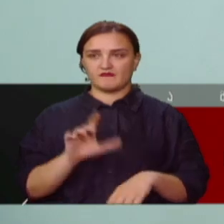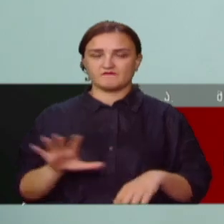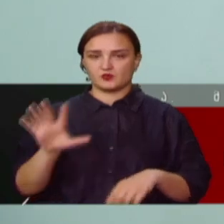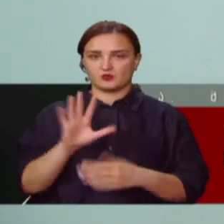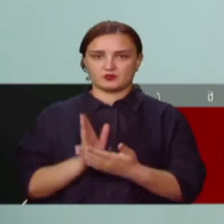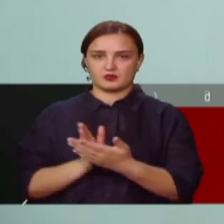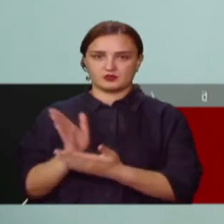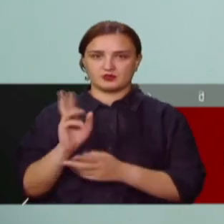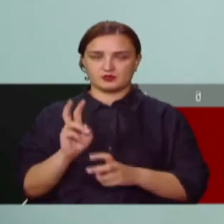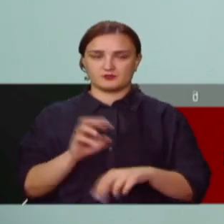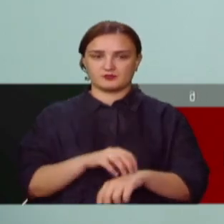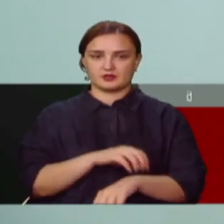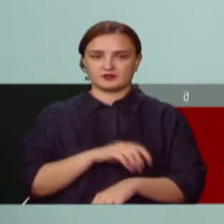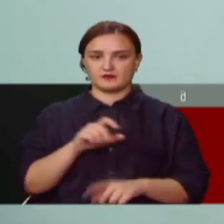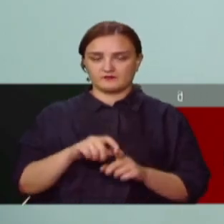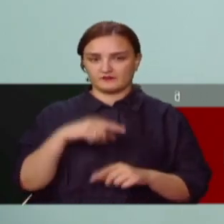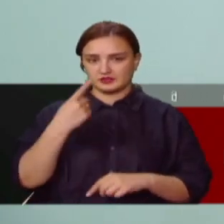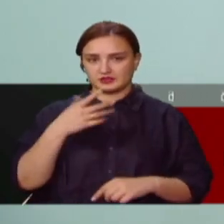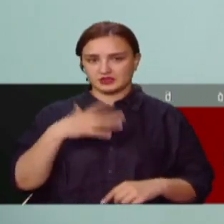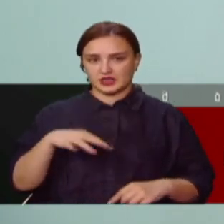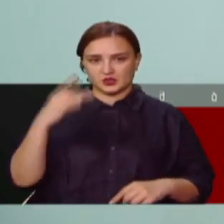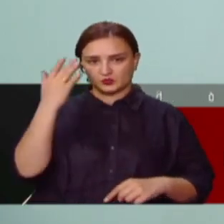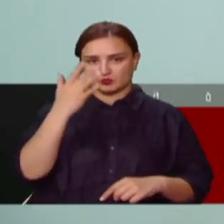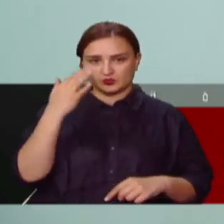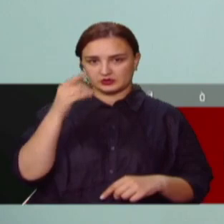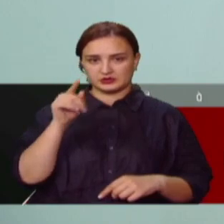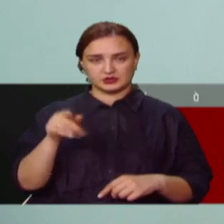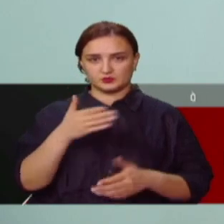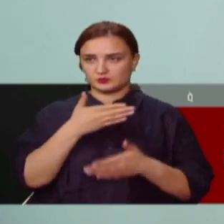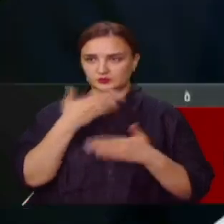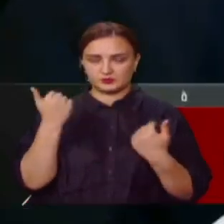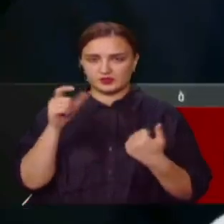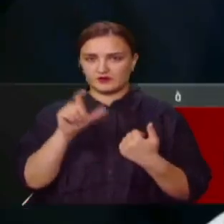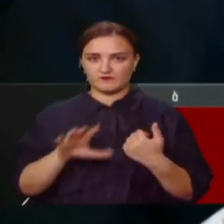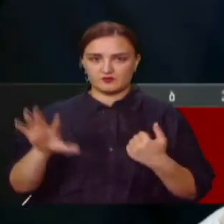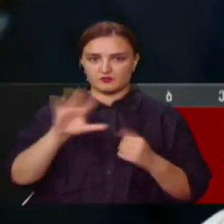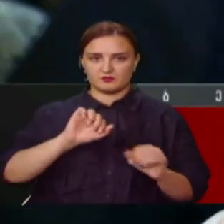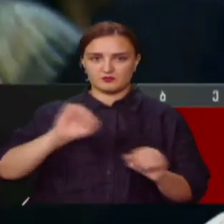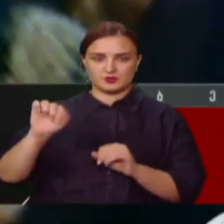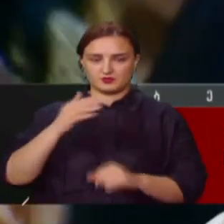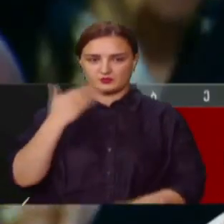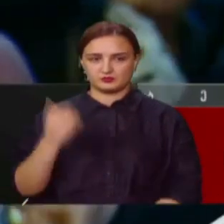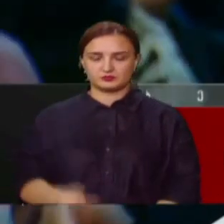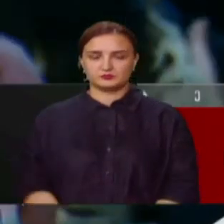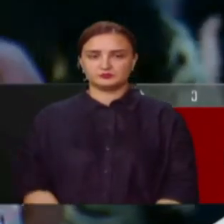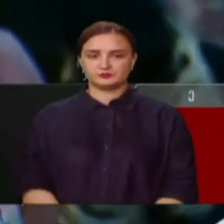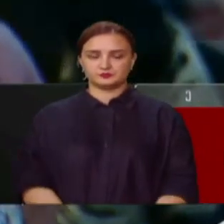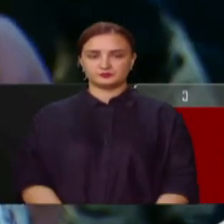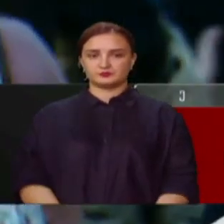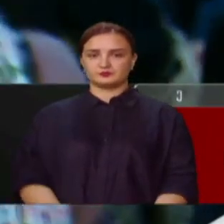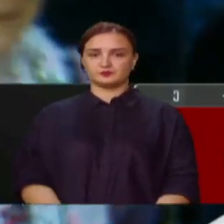პარტიებს. აქვე ვაფიქსირებ, რომ ქართული ოცნება არ მიმაჩნია პროდასავლურ პარტიად. ისინი ადასტურებენ, რომ მათ აქვს წინა